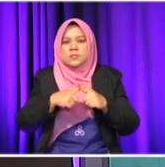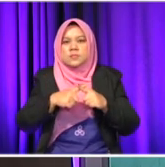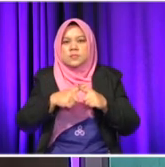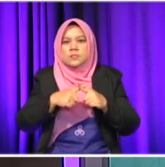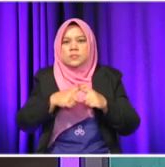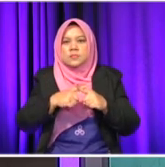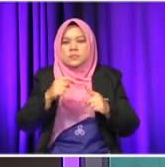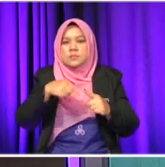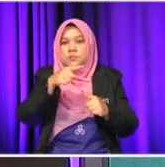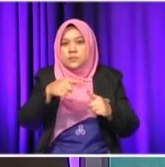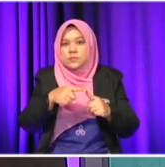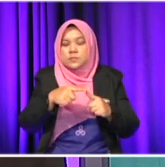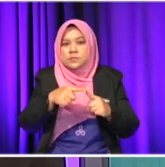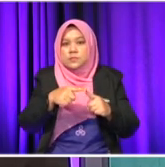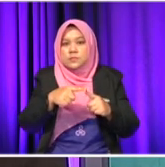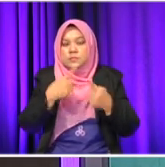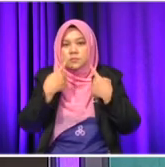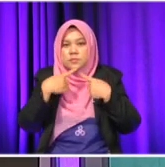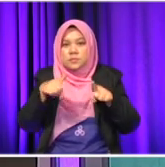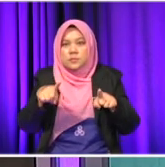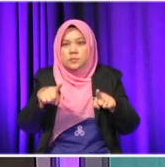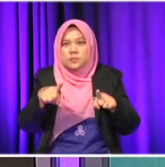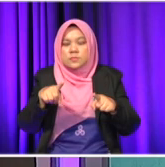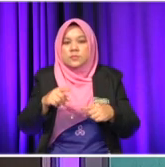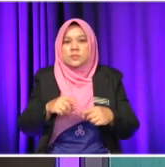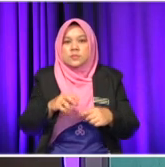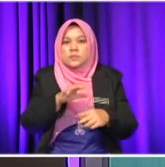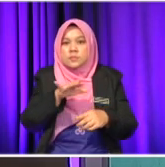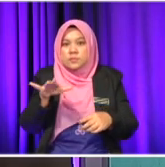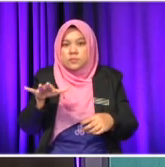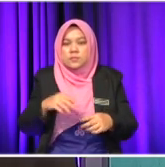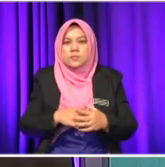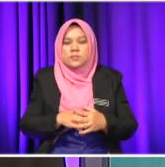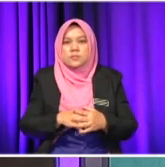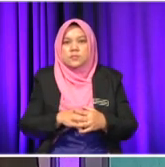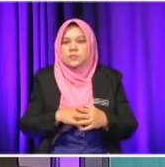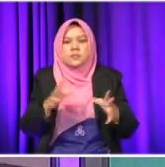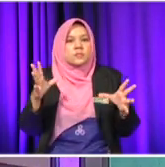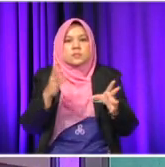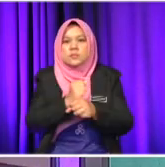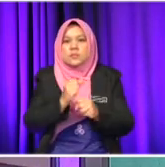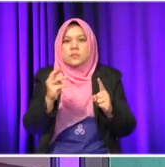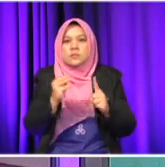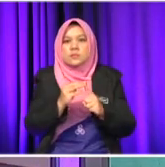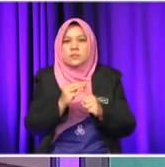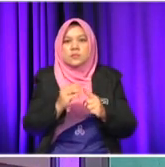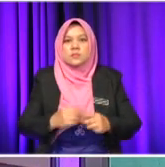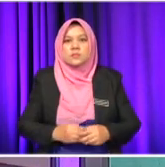bila kamu jawaban yang ini Oke kamu tak akan dapat mereka